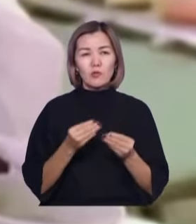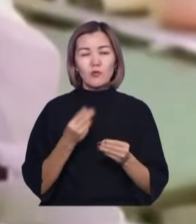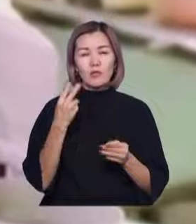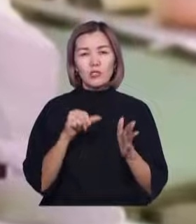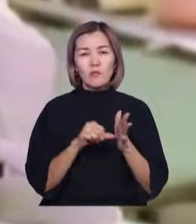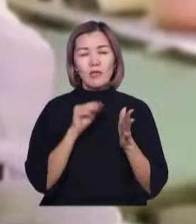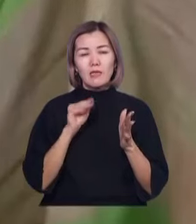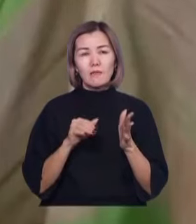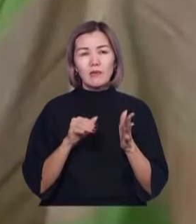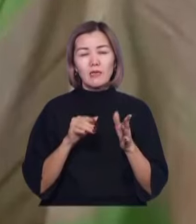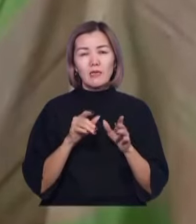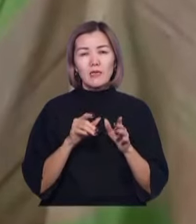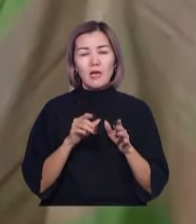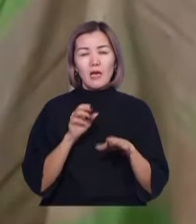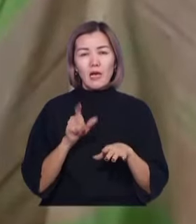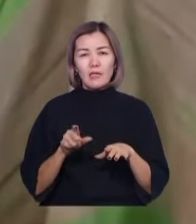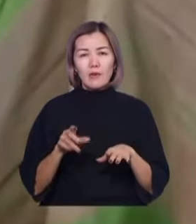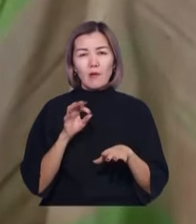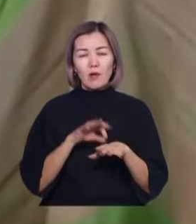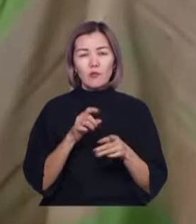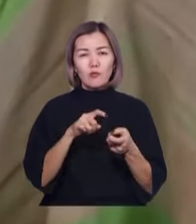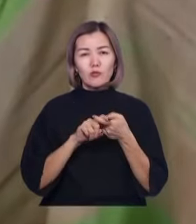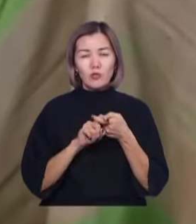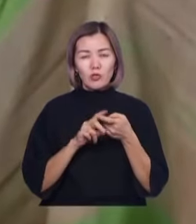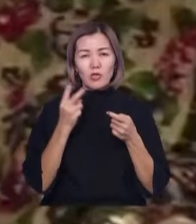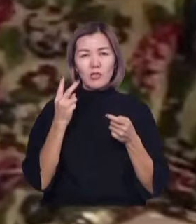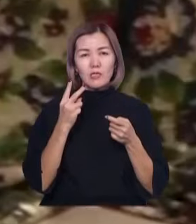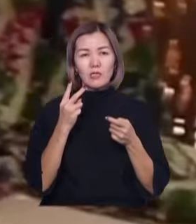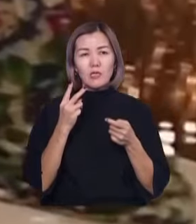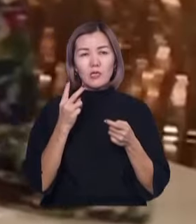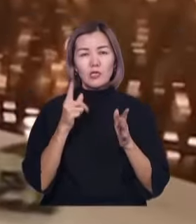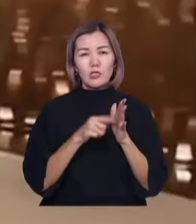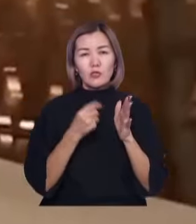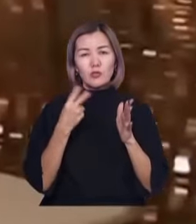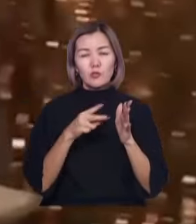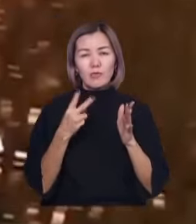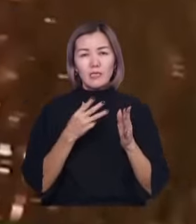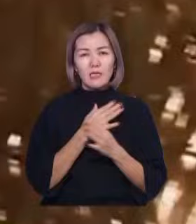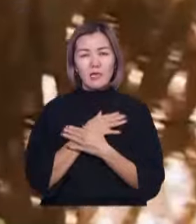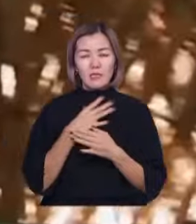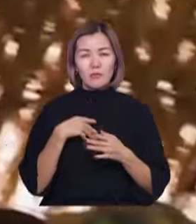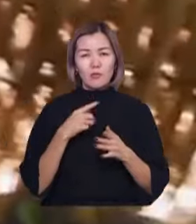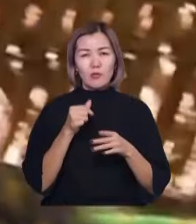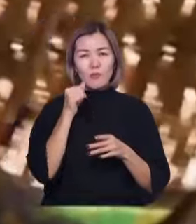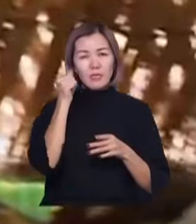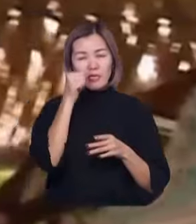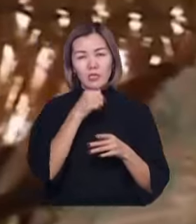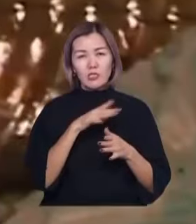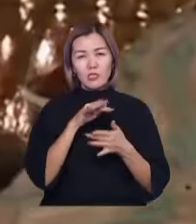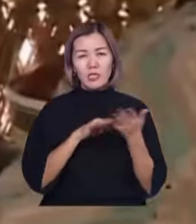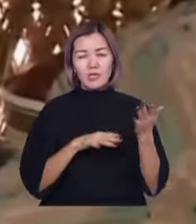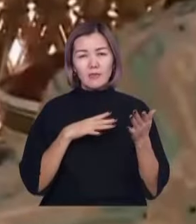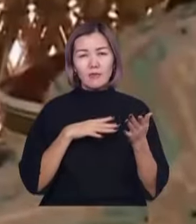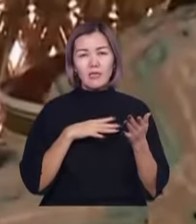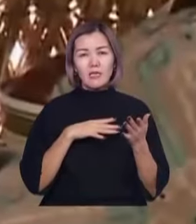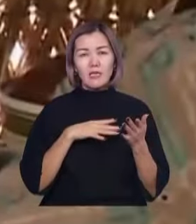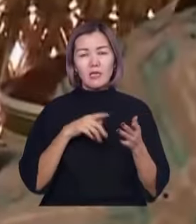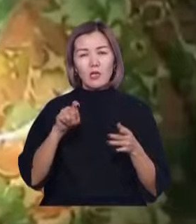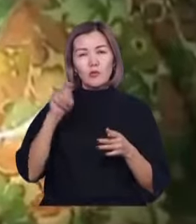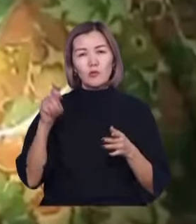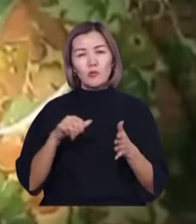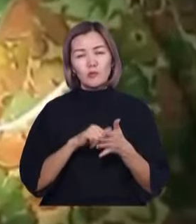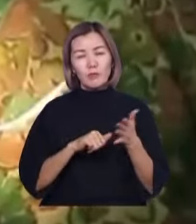26 мыңдай адам ауру жұқтырған, солардың 722-сі аурудан қайтыс болды. Мамандар бұған былтырдан бері жалғасып келе жатқан қарулы